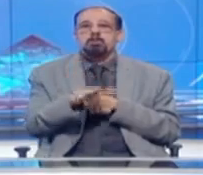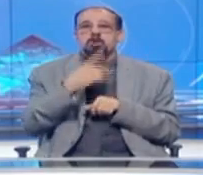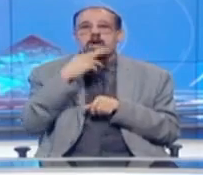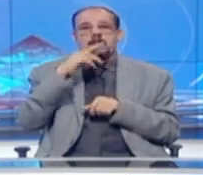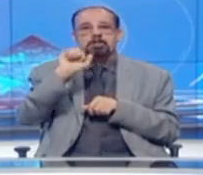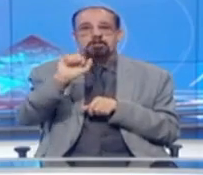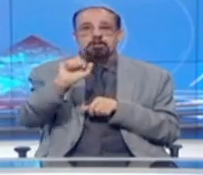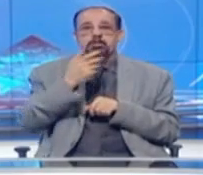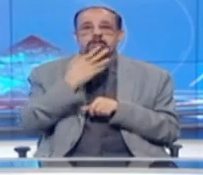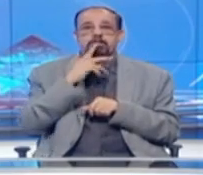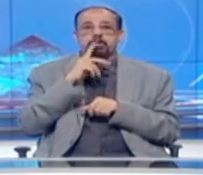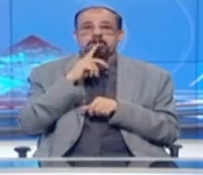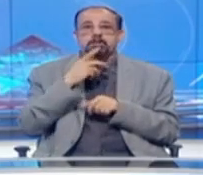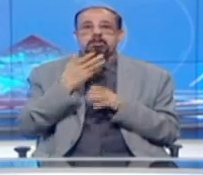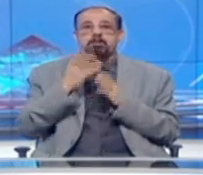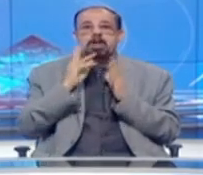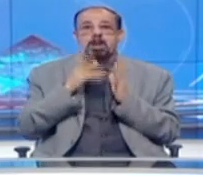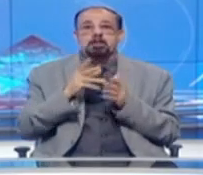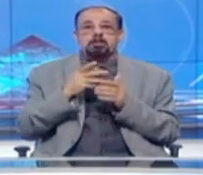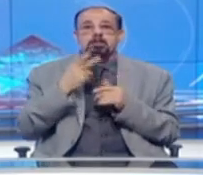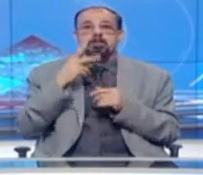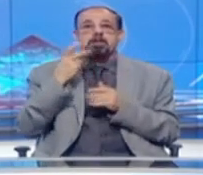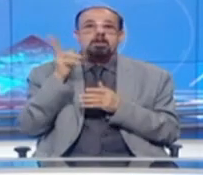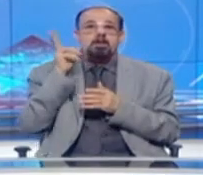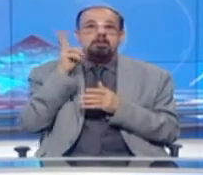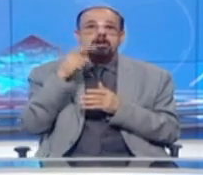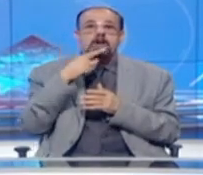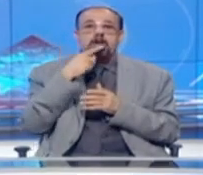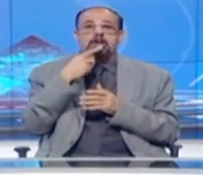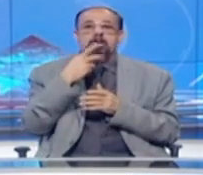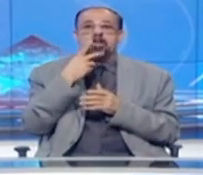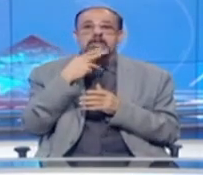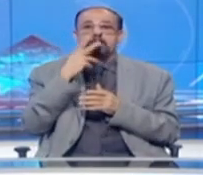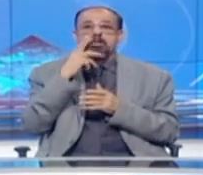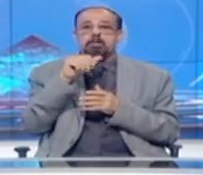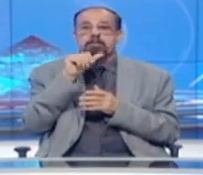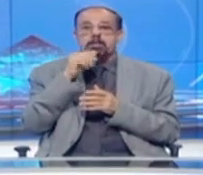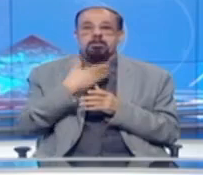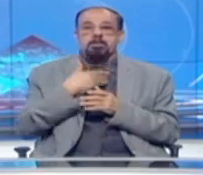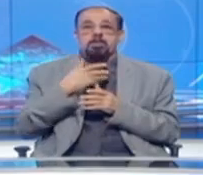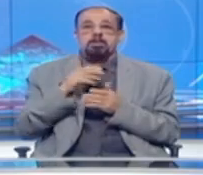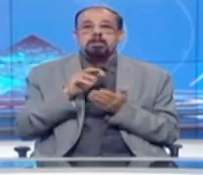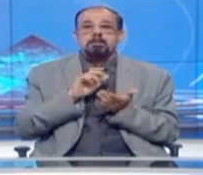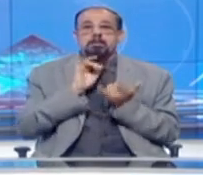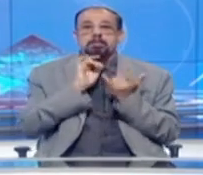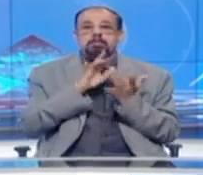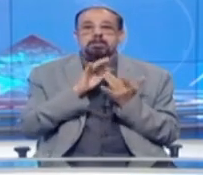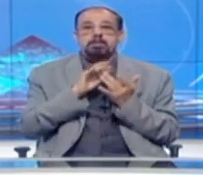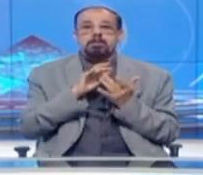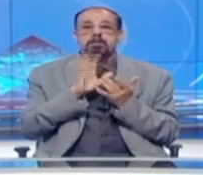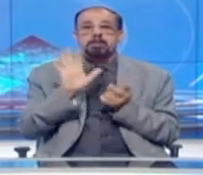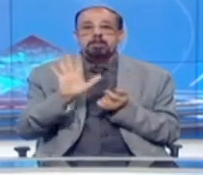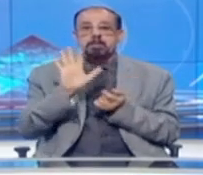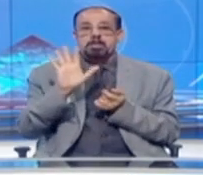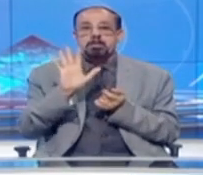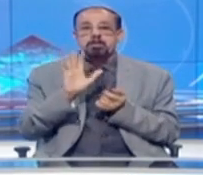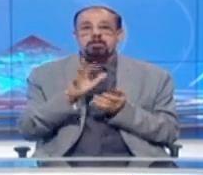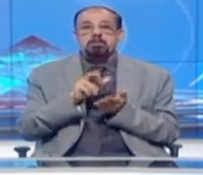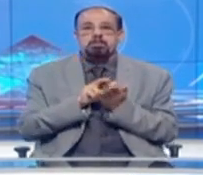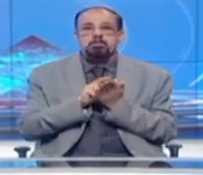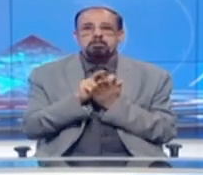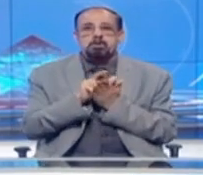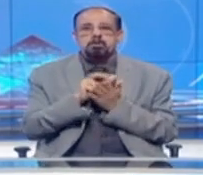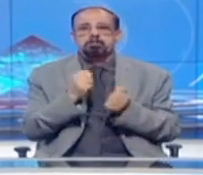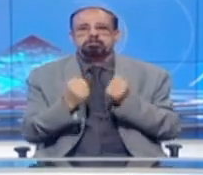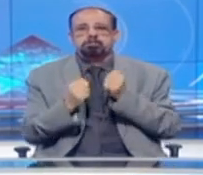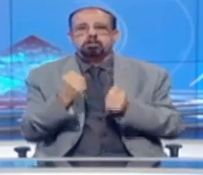تعبيره. وقال ميدفيديف وفقا لما أوردته وكالة أنباء تاس الروسية أن الإمدادات الغربية